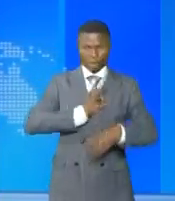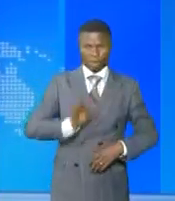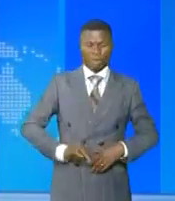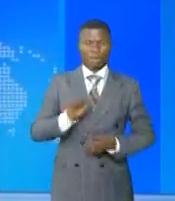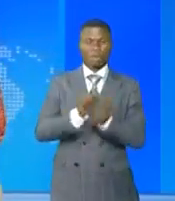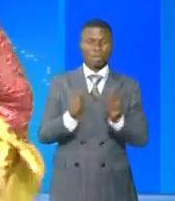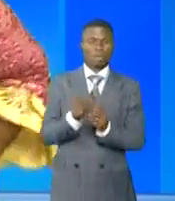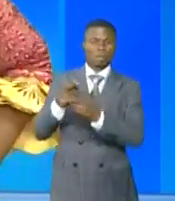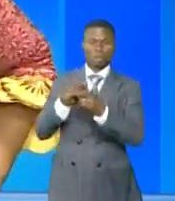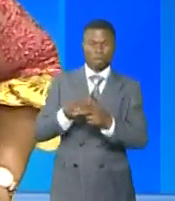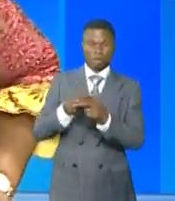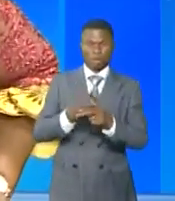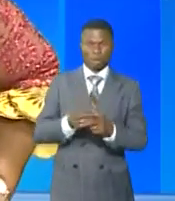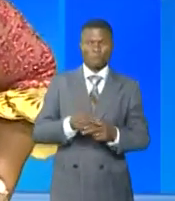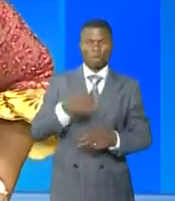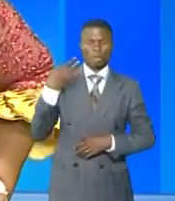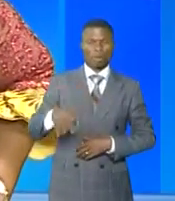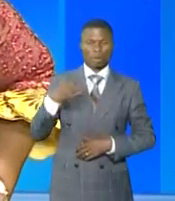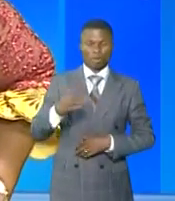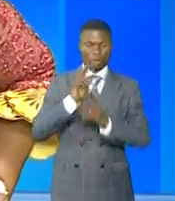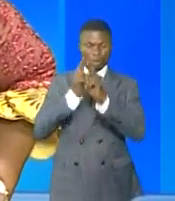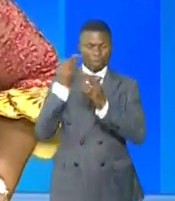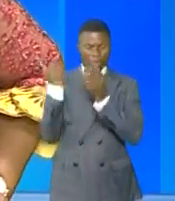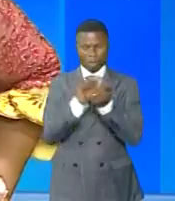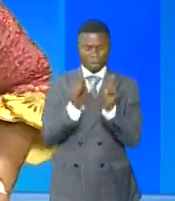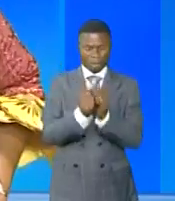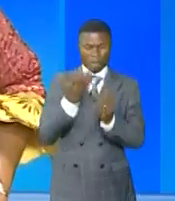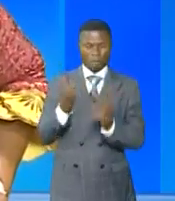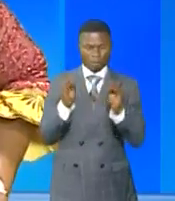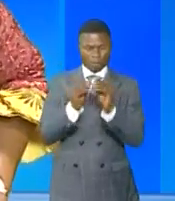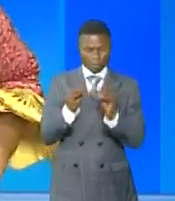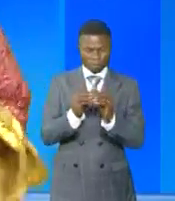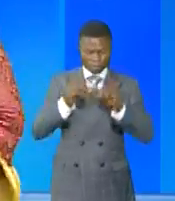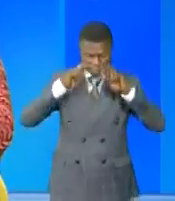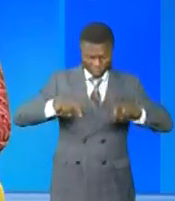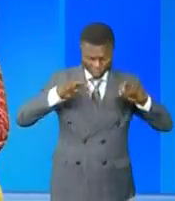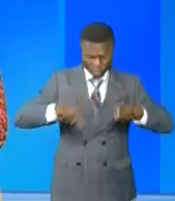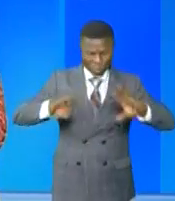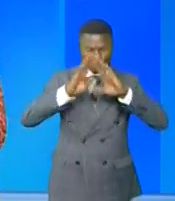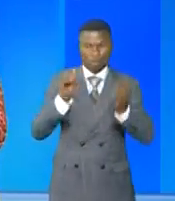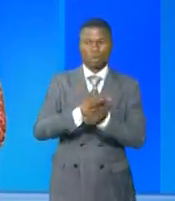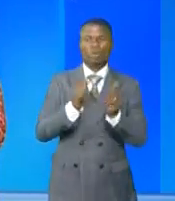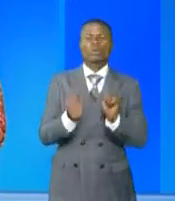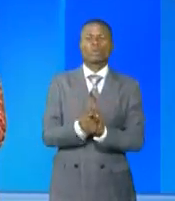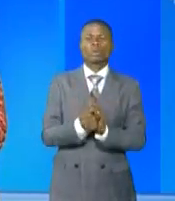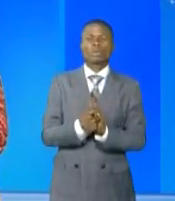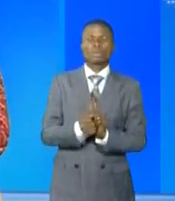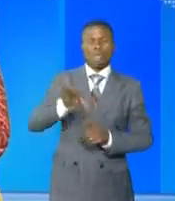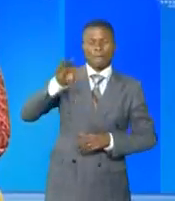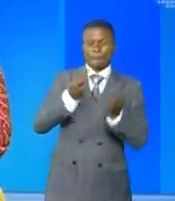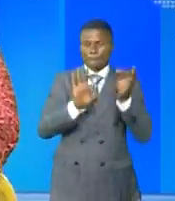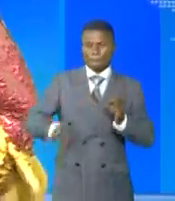de sécurité, François Béa Kasonga, se sont réunis pour examiner tous les contours sur le bienfait de